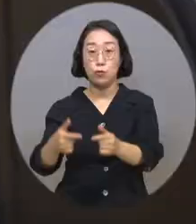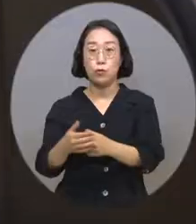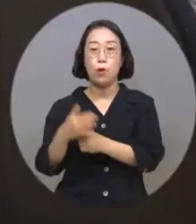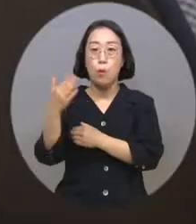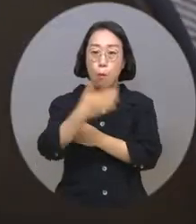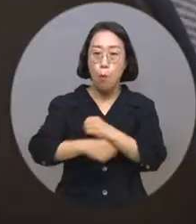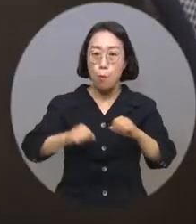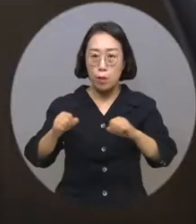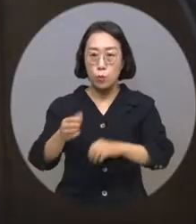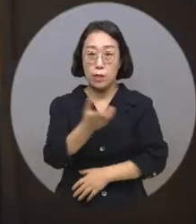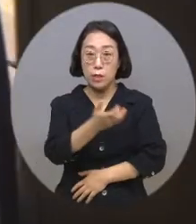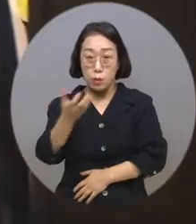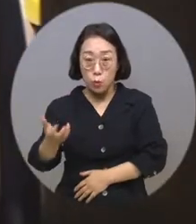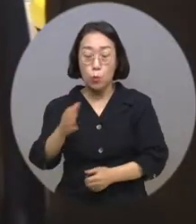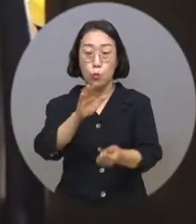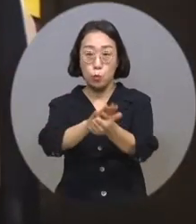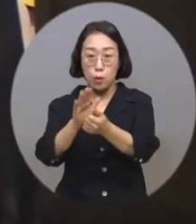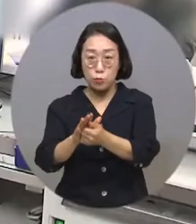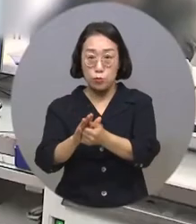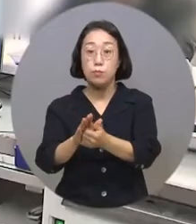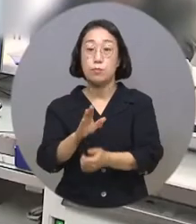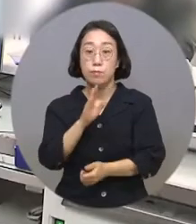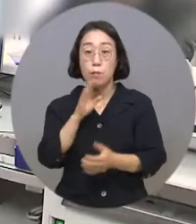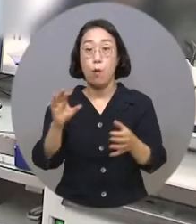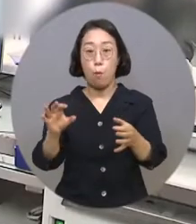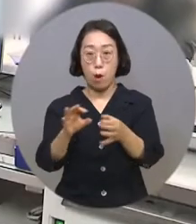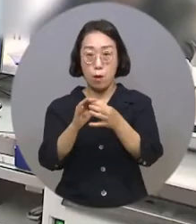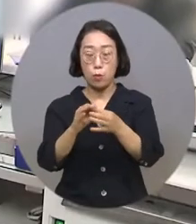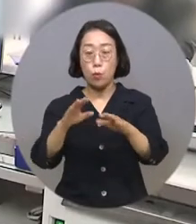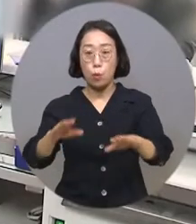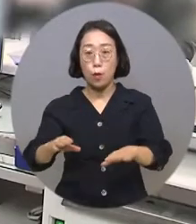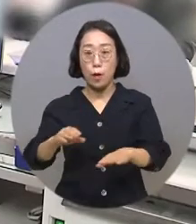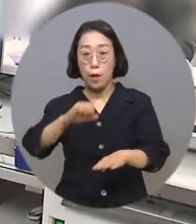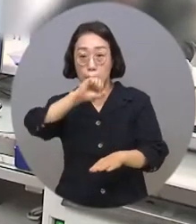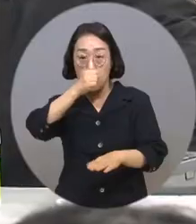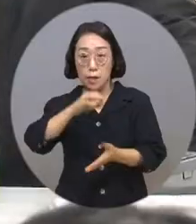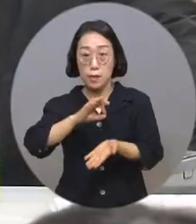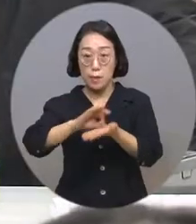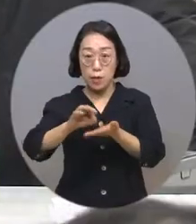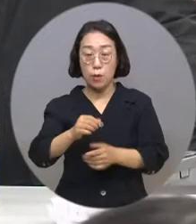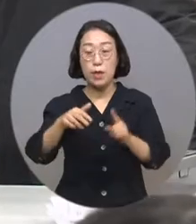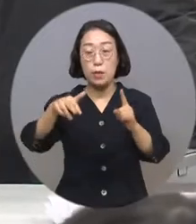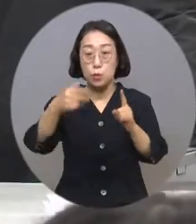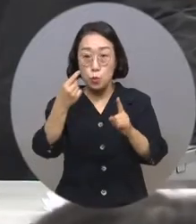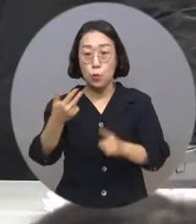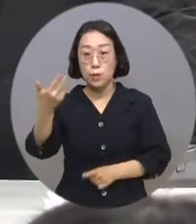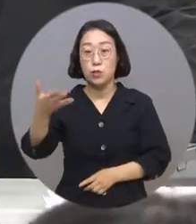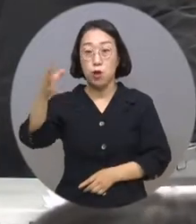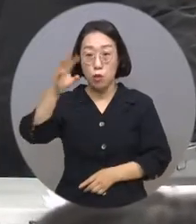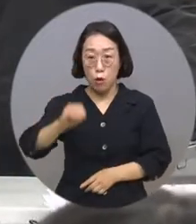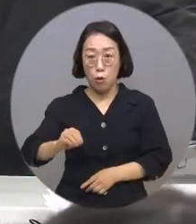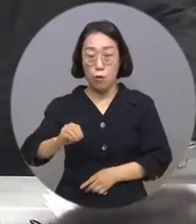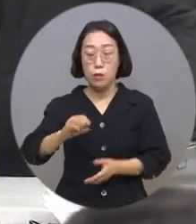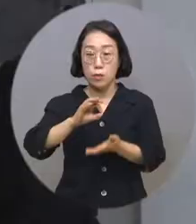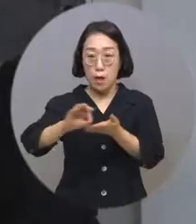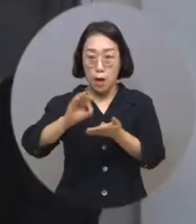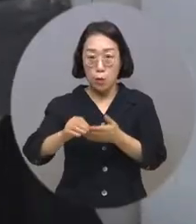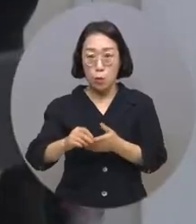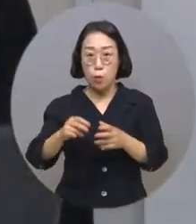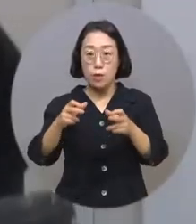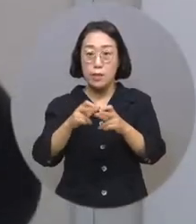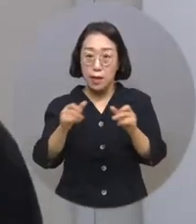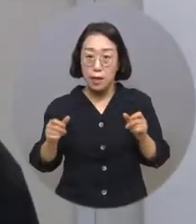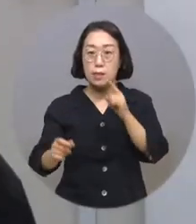활동, 이동 보조를 지원하는 제도입니다. 올해 예산은 약 1조 7천억 원에 달할 정도로 많은 장애인들이